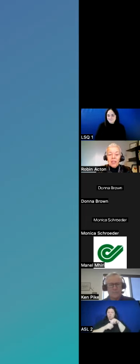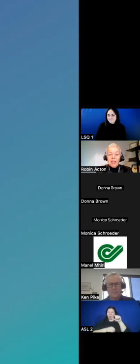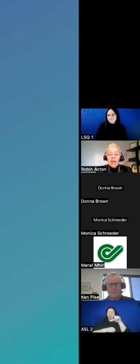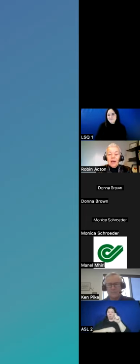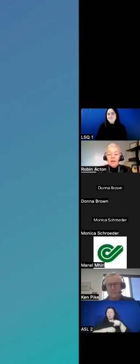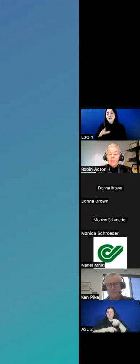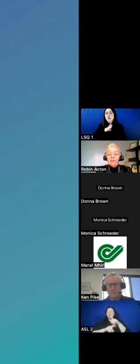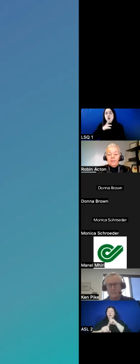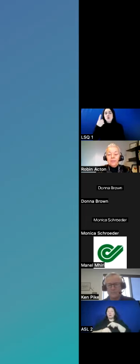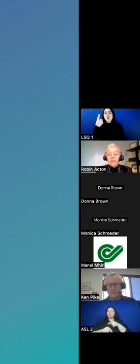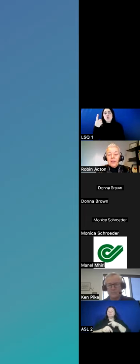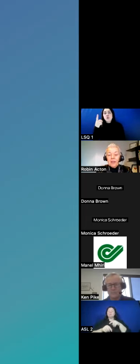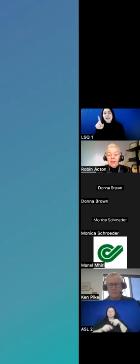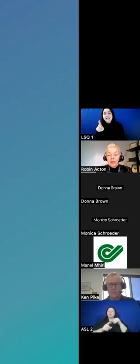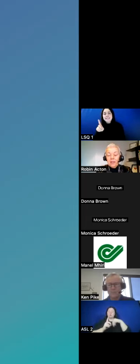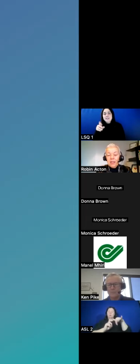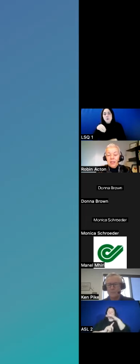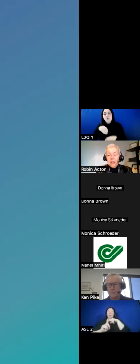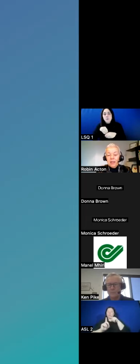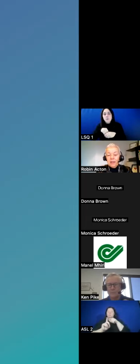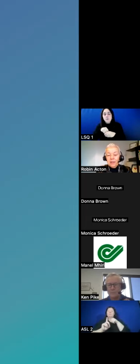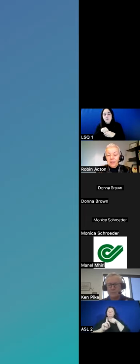Il y a une question